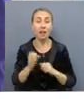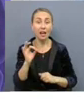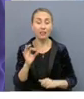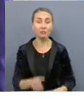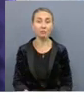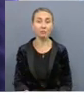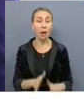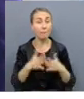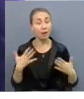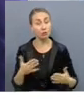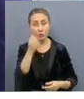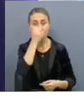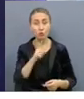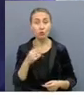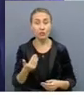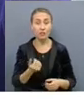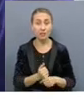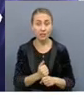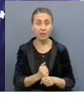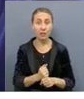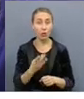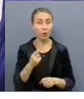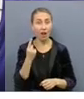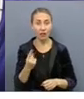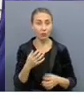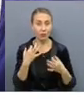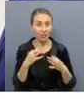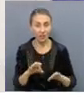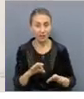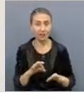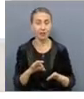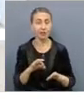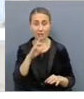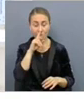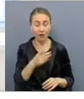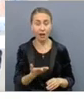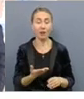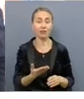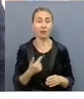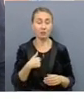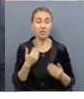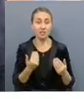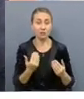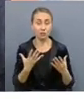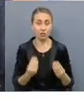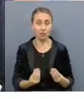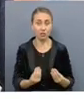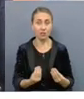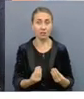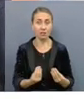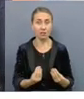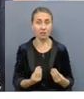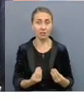Большое спасибо, то, что вы делаете, но одно тоже вас опускать в такой скорый план, это было неправильно. Но мы на сегодняшний день,